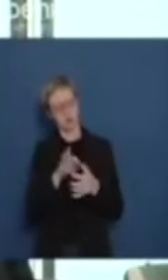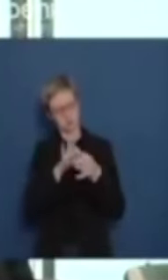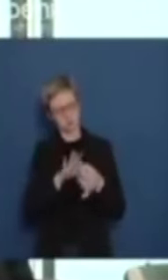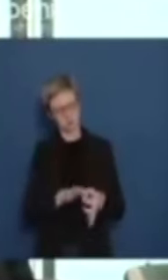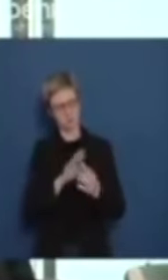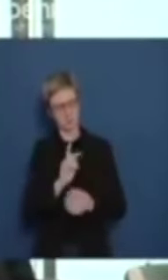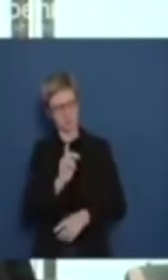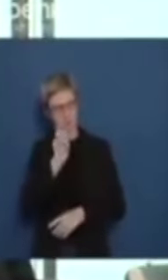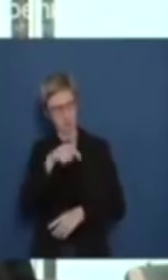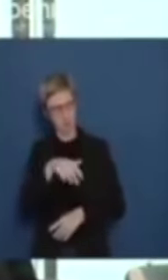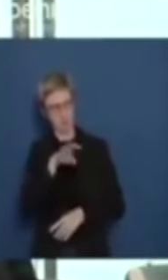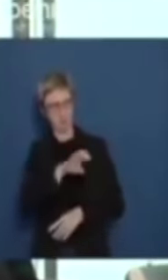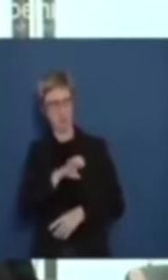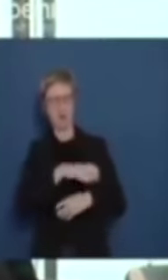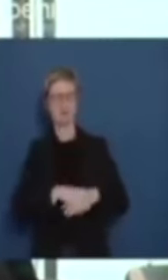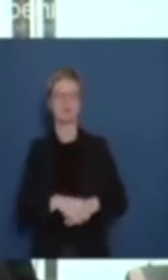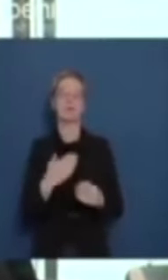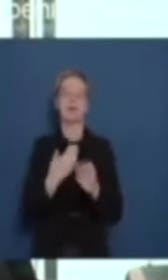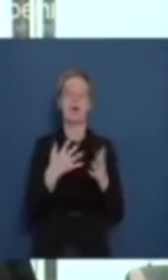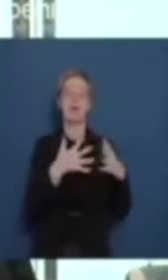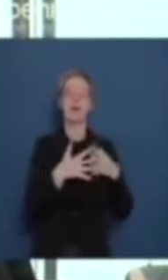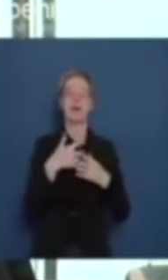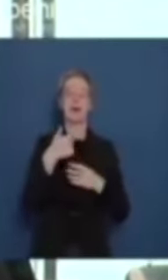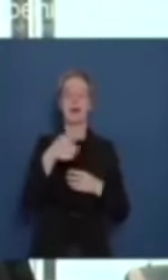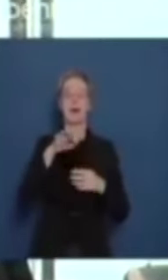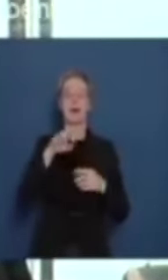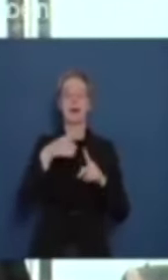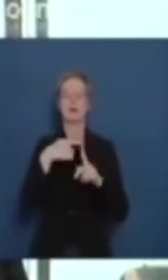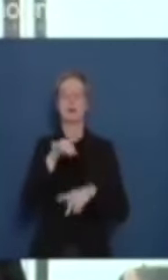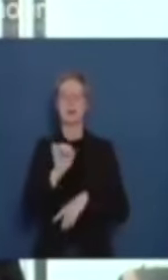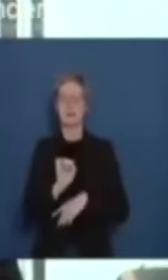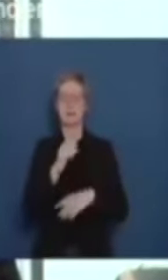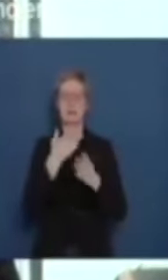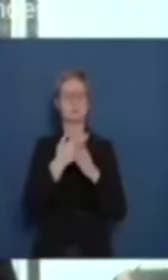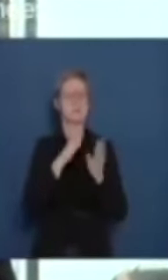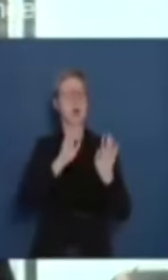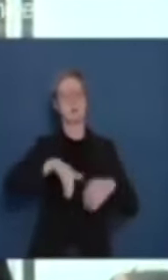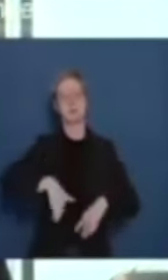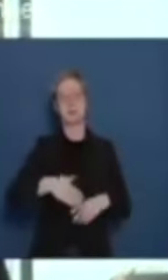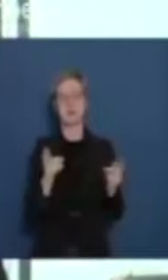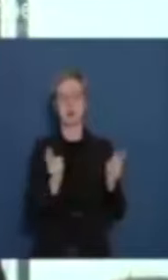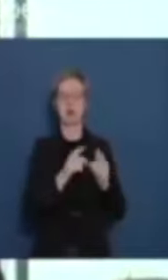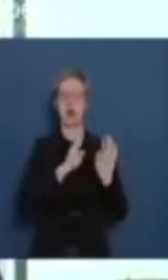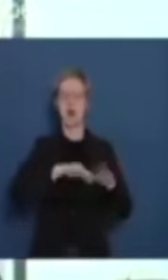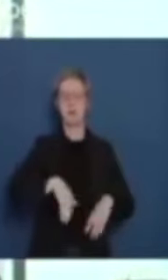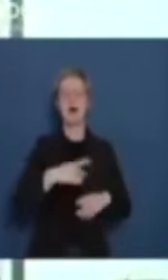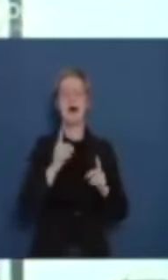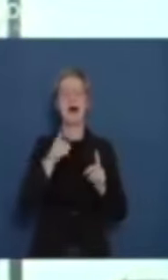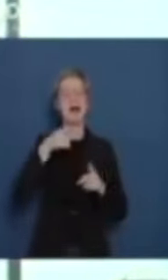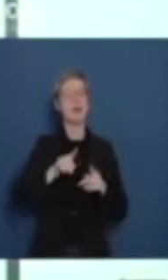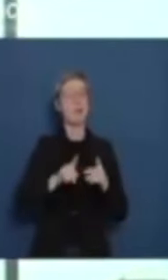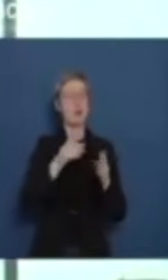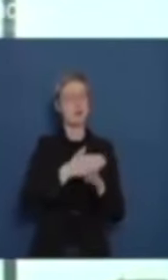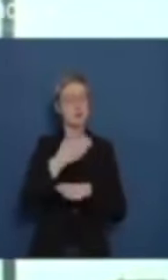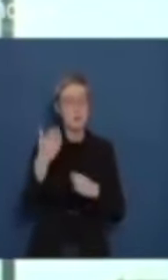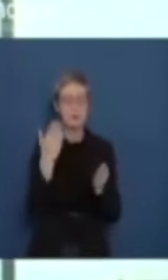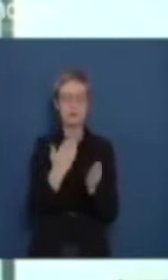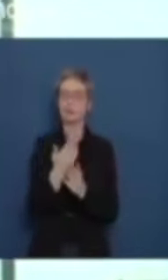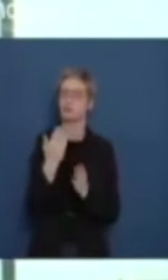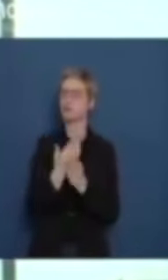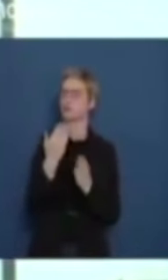Texas und viele andere Staaten haben den Lockdown abgeschafft. In Texas einen Monat danach sinkende Zahl